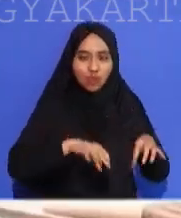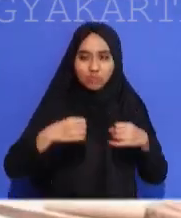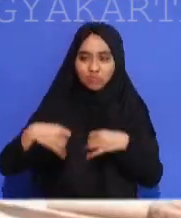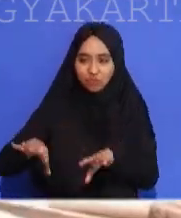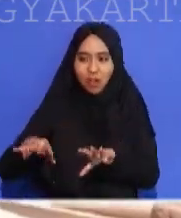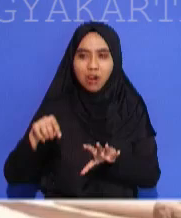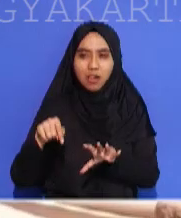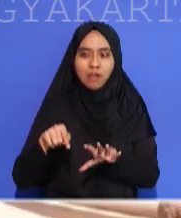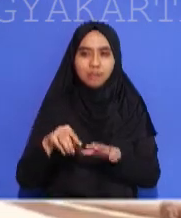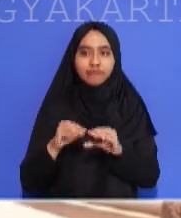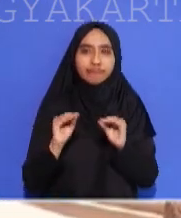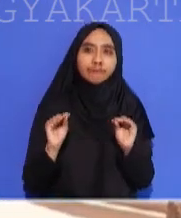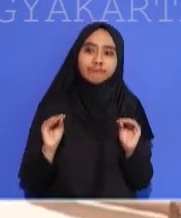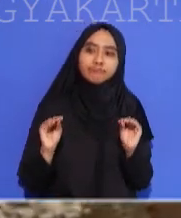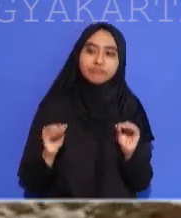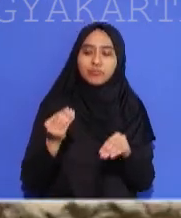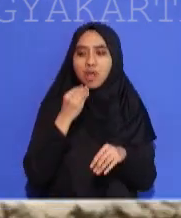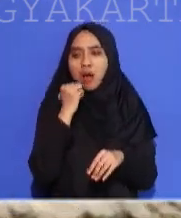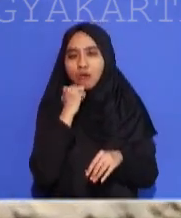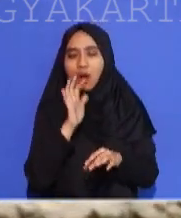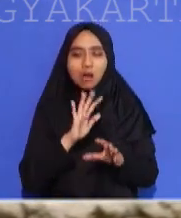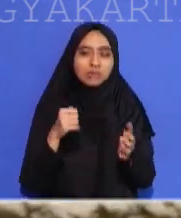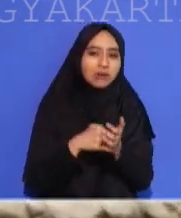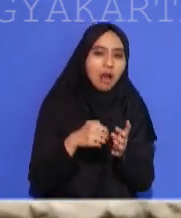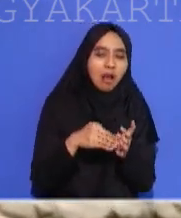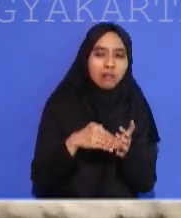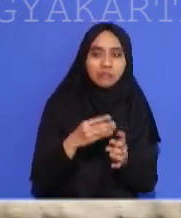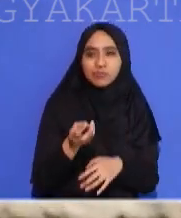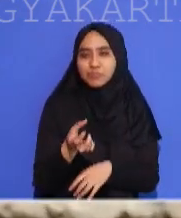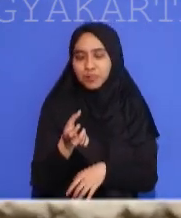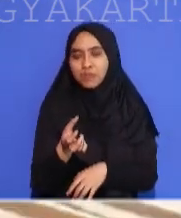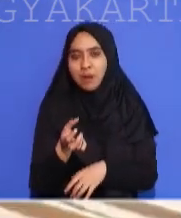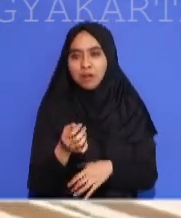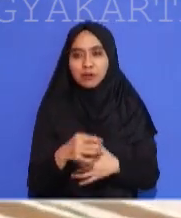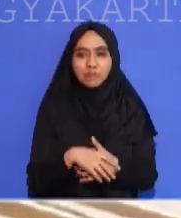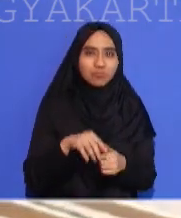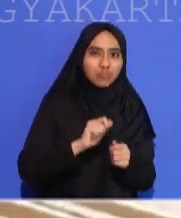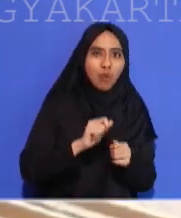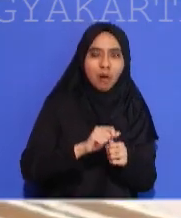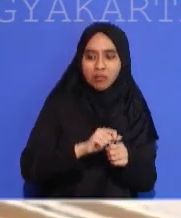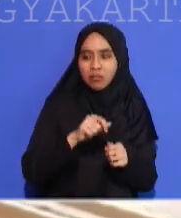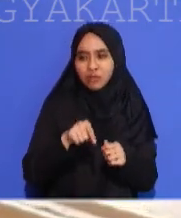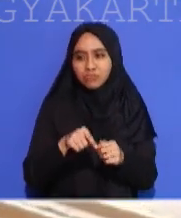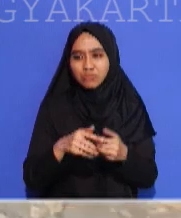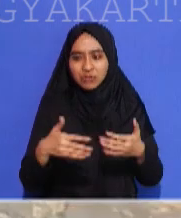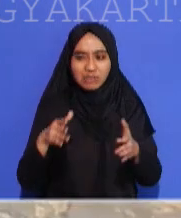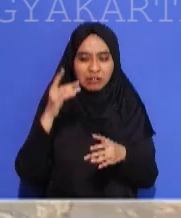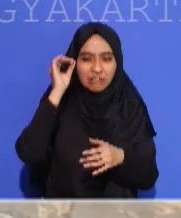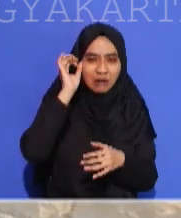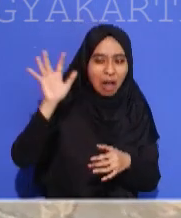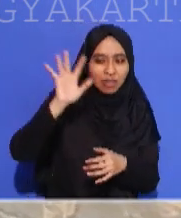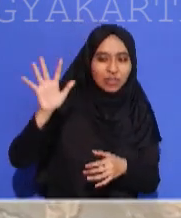lantas berdiam diri sejenak istirahat ia biasanya akan langsung kembali bekerja membuat sejumlah kerajinan berbahan